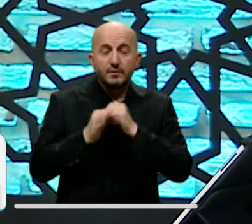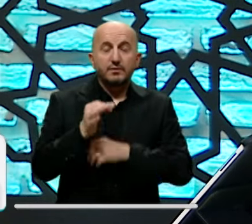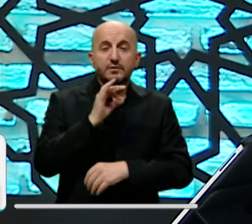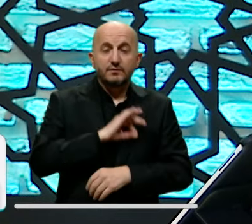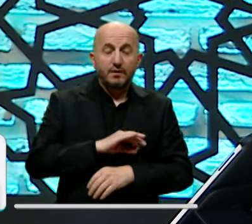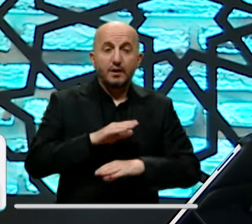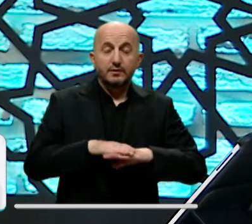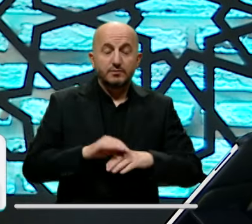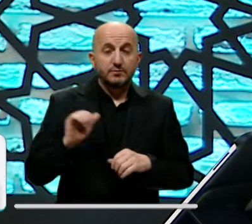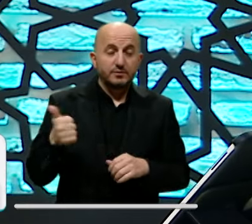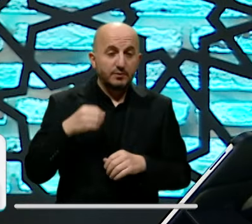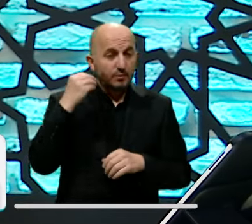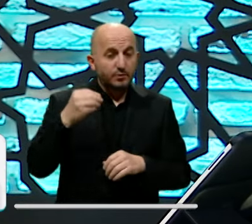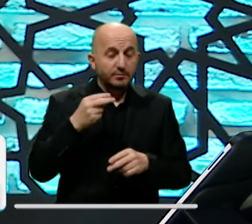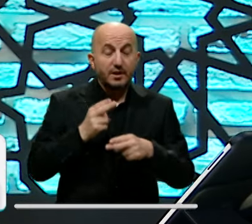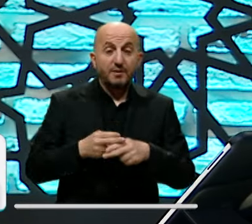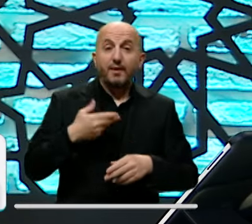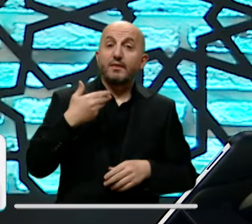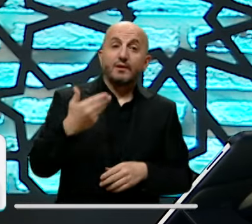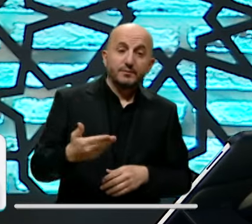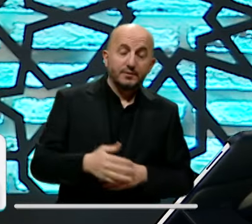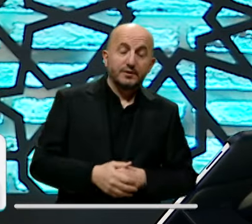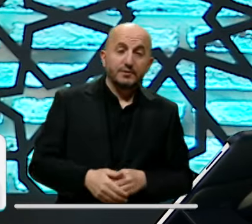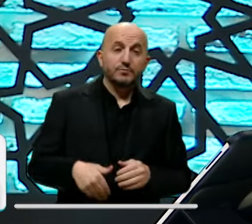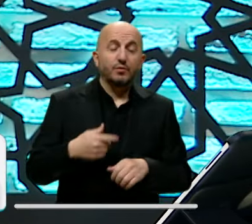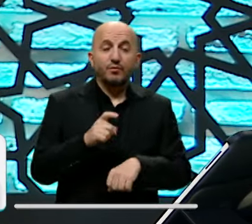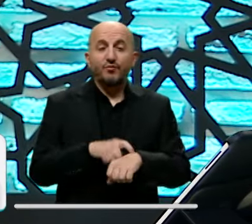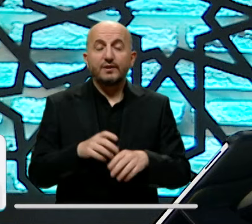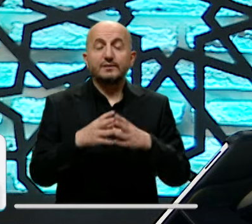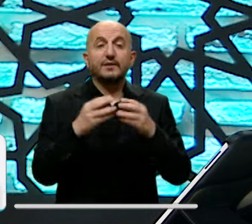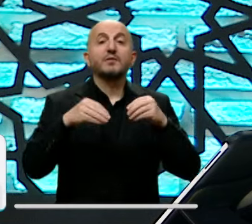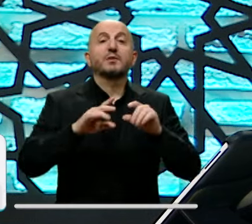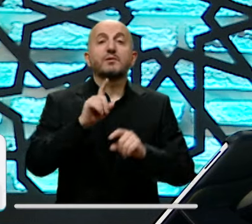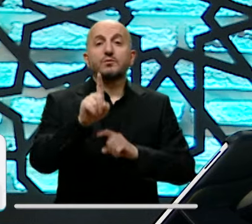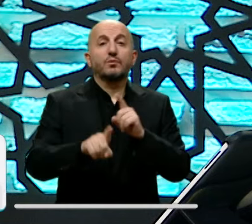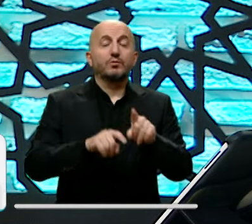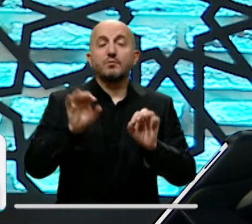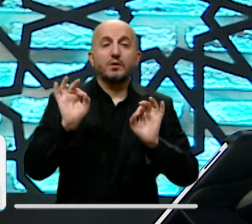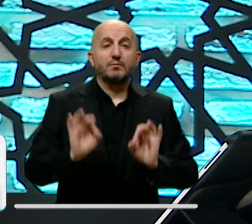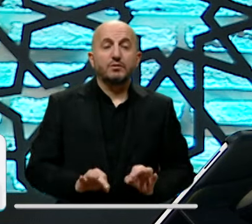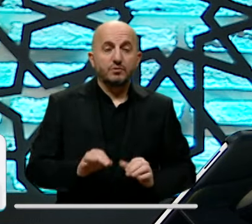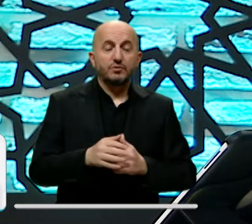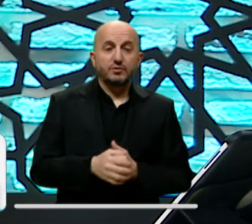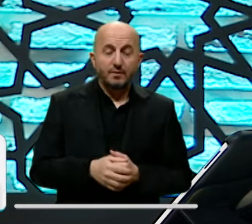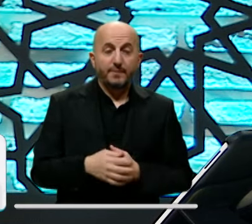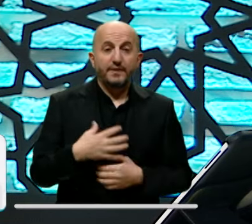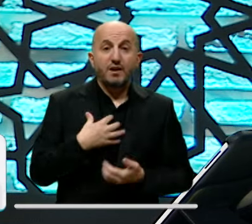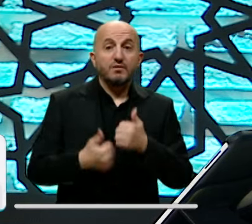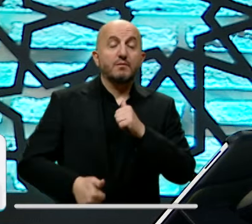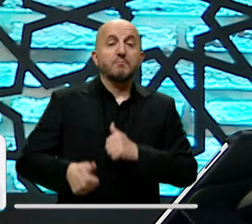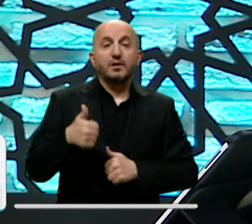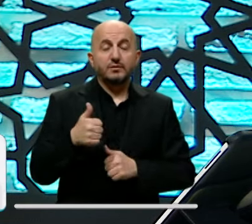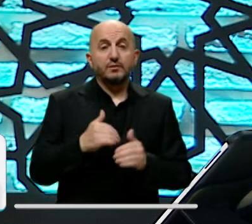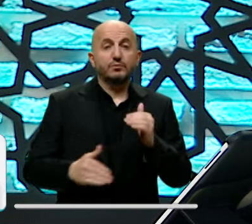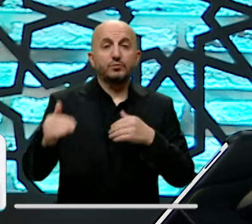edeceğimiz kıymetli hocamızı hemen takdim edeyim sonra vakit kaybetmeden sorularınızı sormaya başlayacağım Diyanet İşleri Başkanlığı